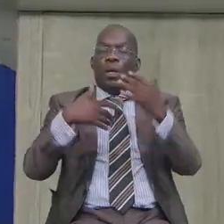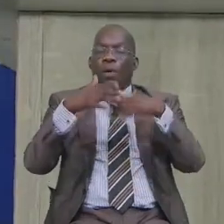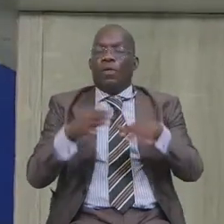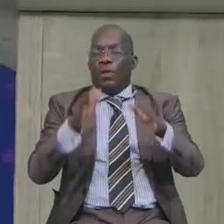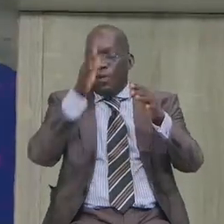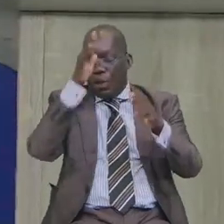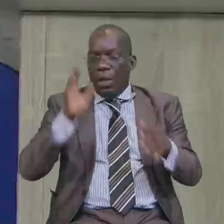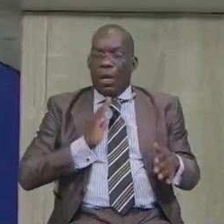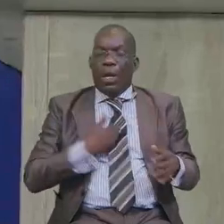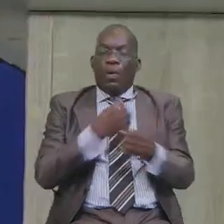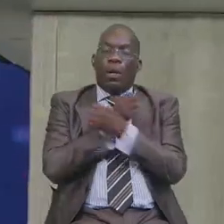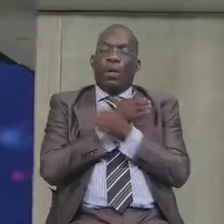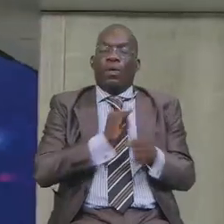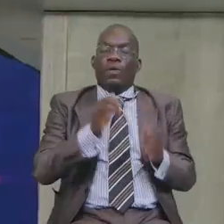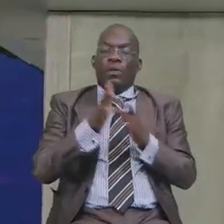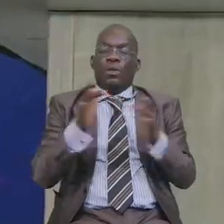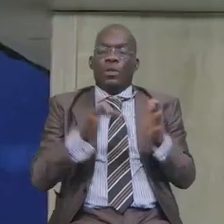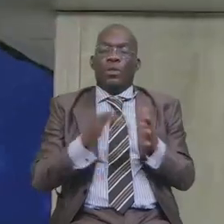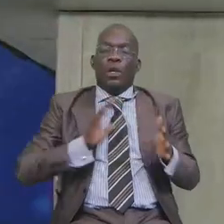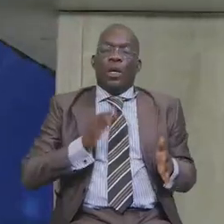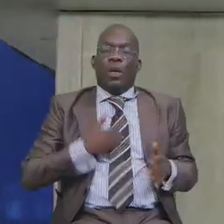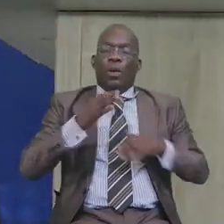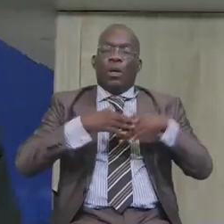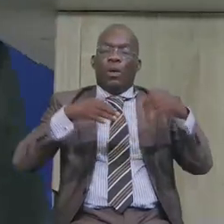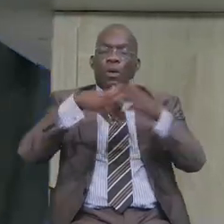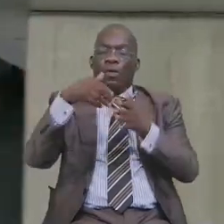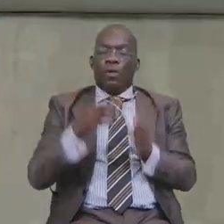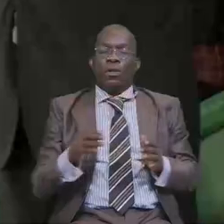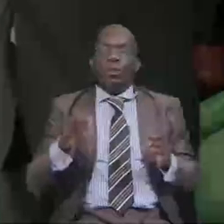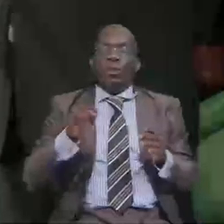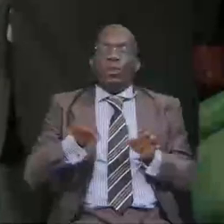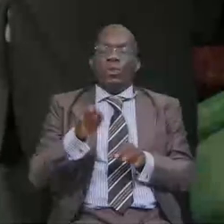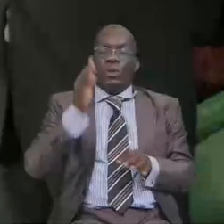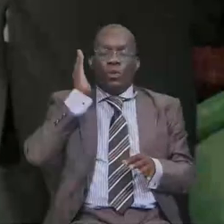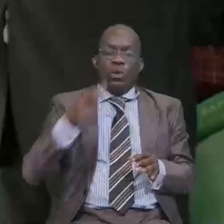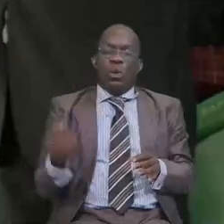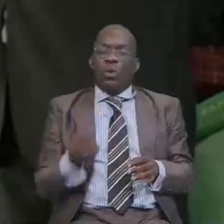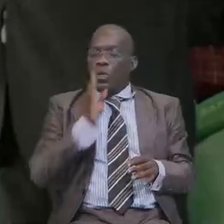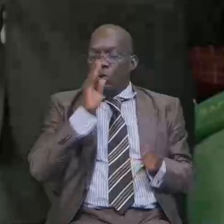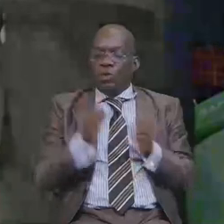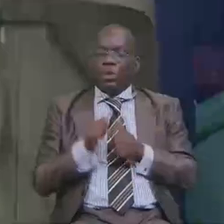aimable, Esprit de consolation sera toujours avec vous.